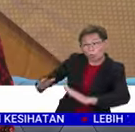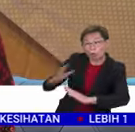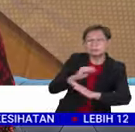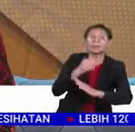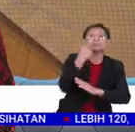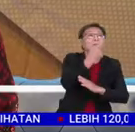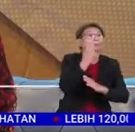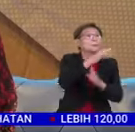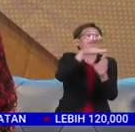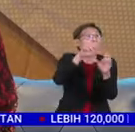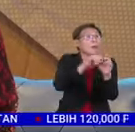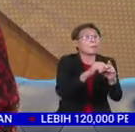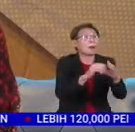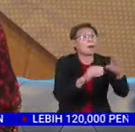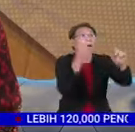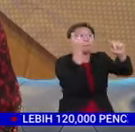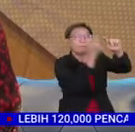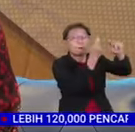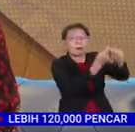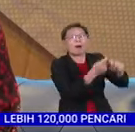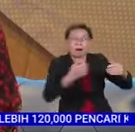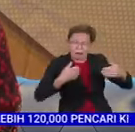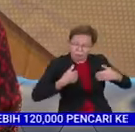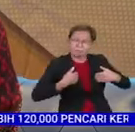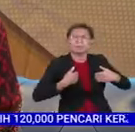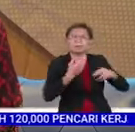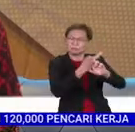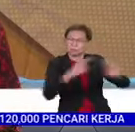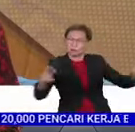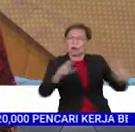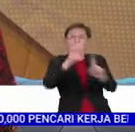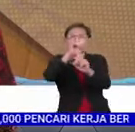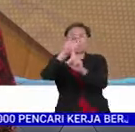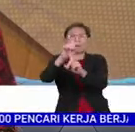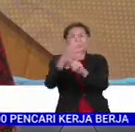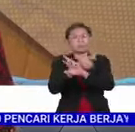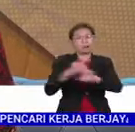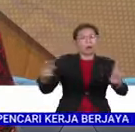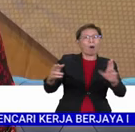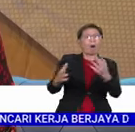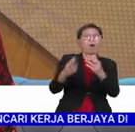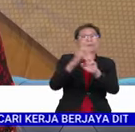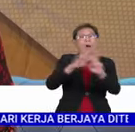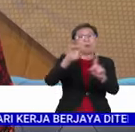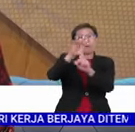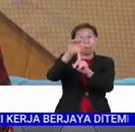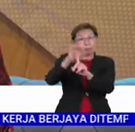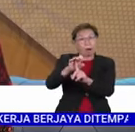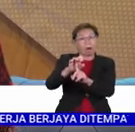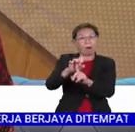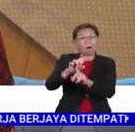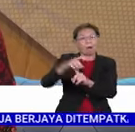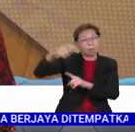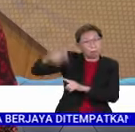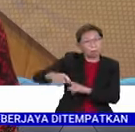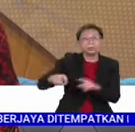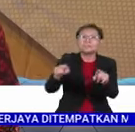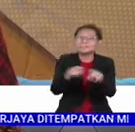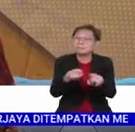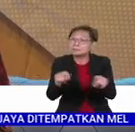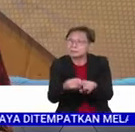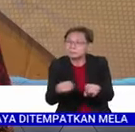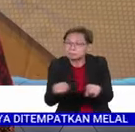pembangunan untuk turut sama menyediakan kemudahan jalur lebar ke kawasan pemajuan yang diperlukan seperti